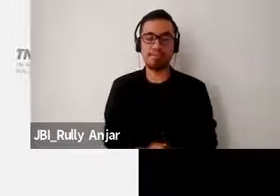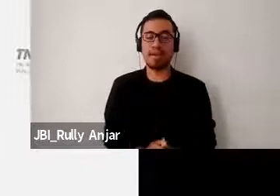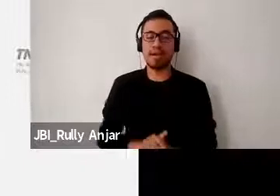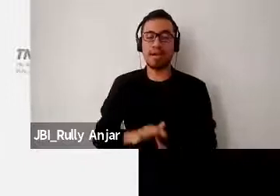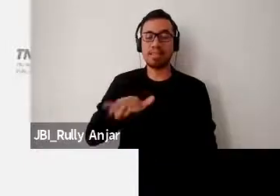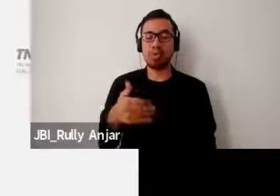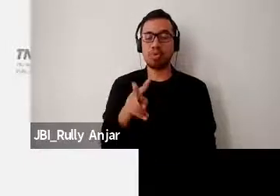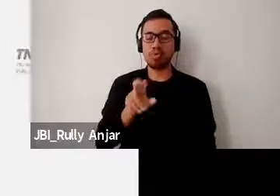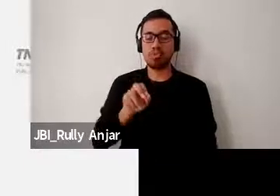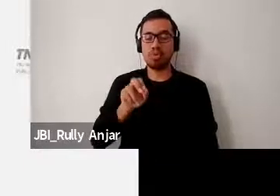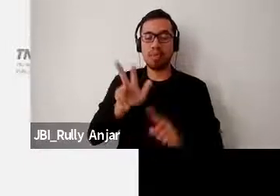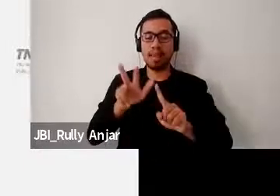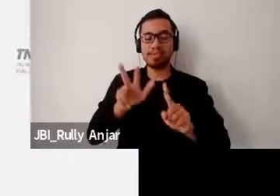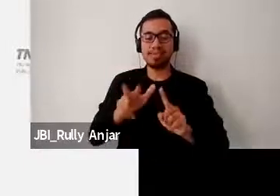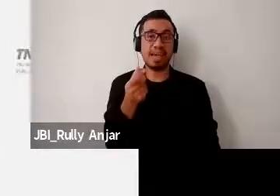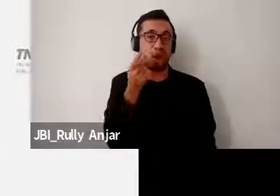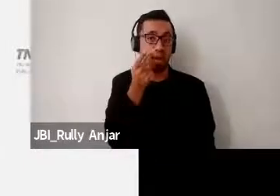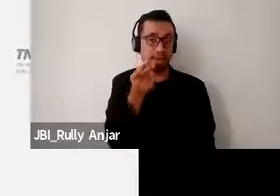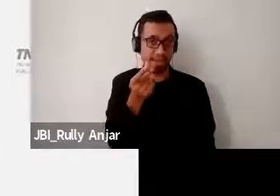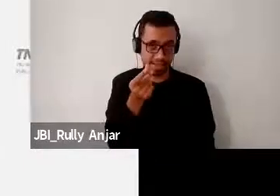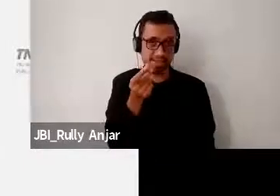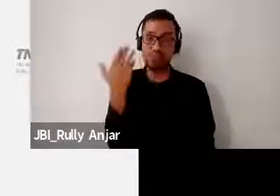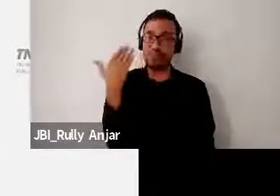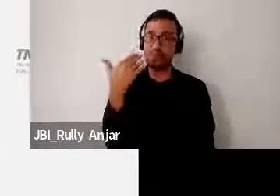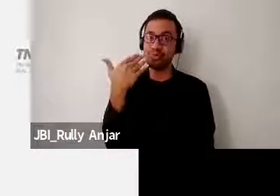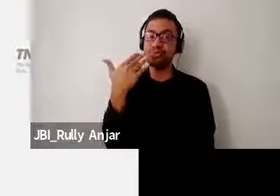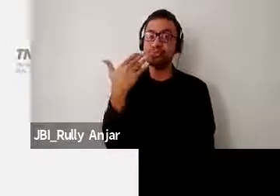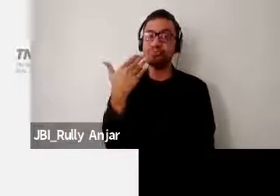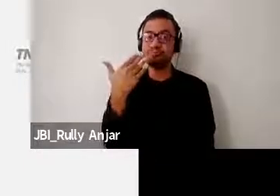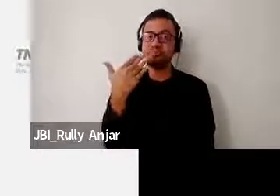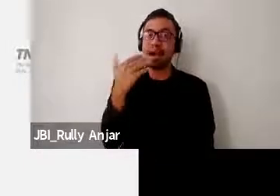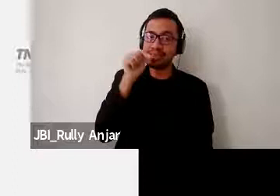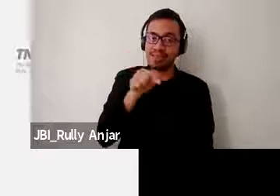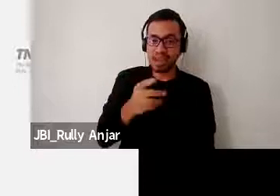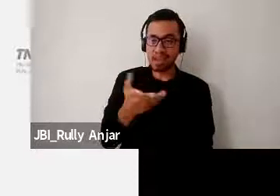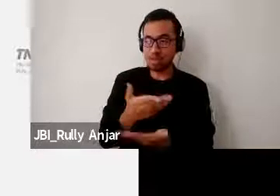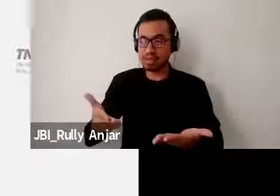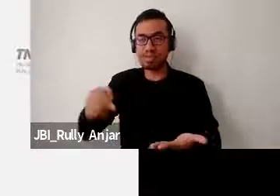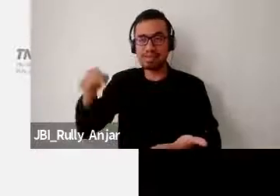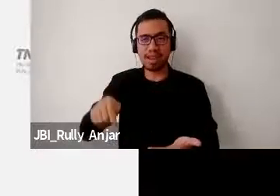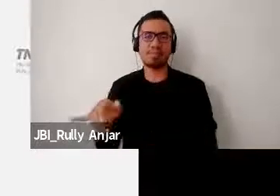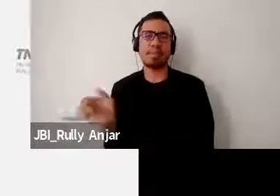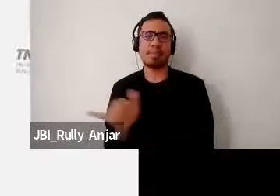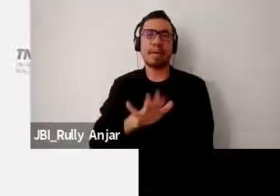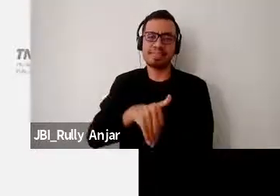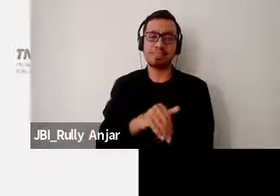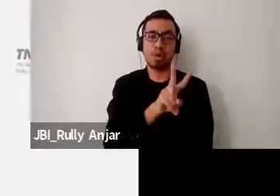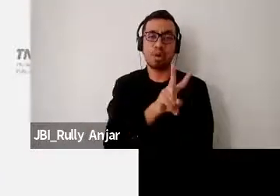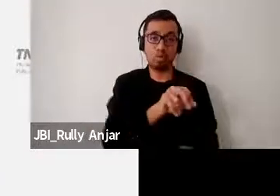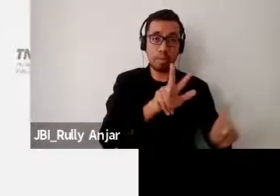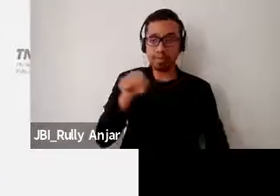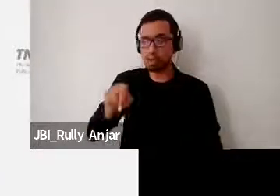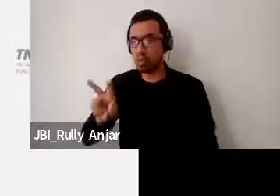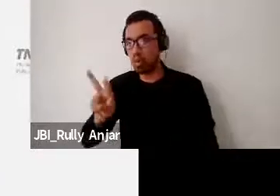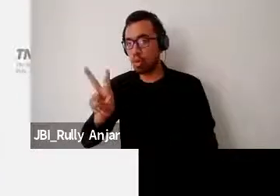memang dan menurut kami masih cukup relevan dengan apa yang terjadi sekarang dengan pandemi. Jadi, kami